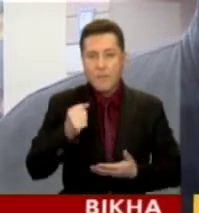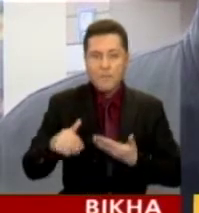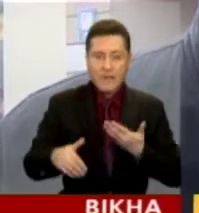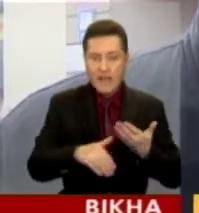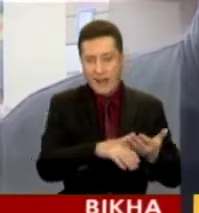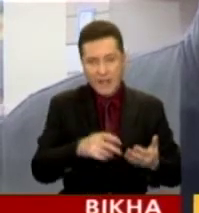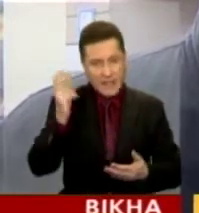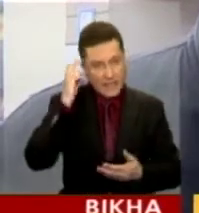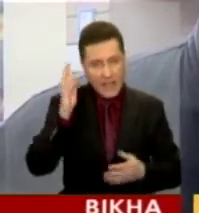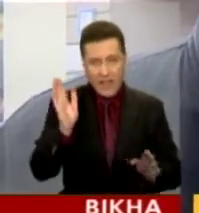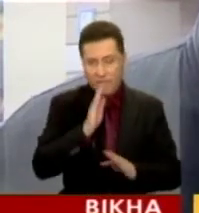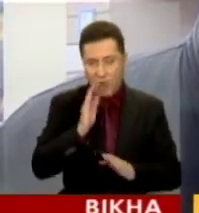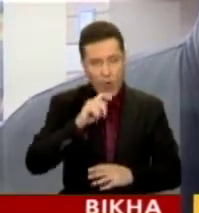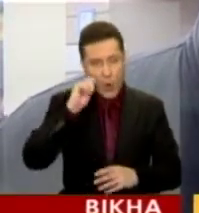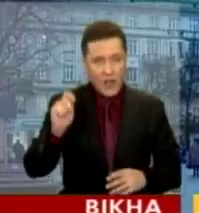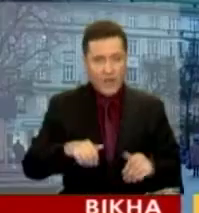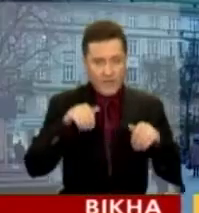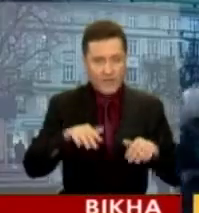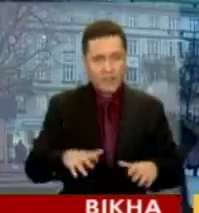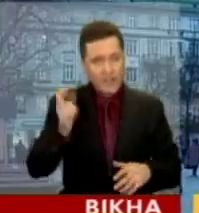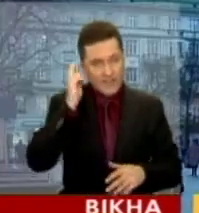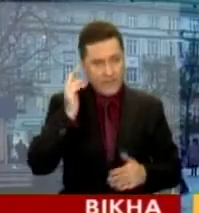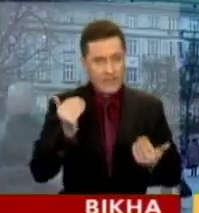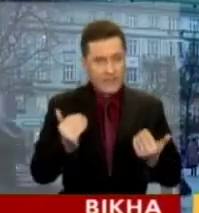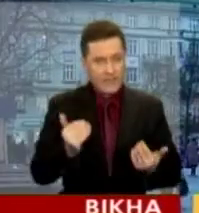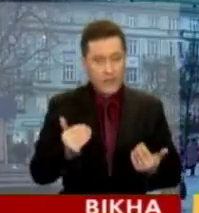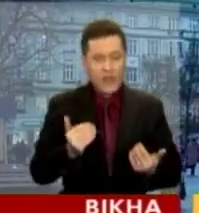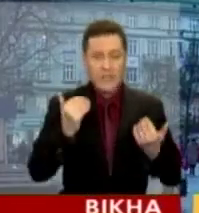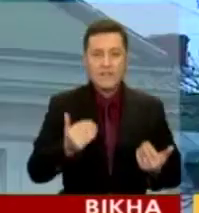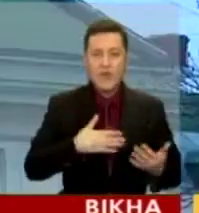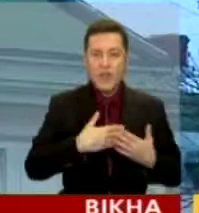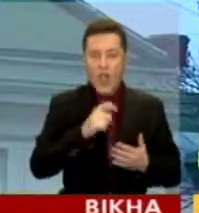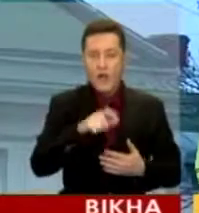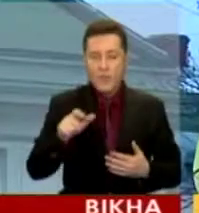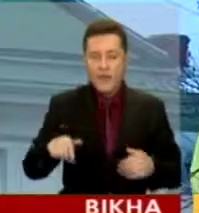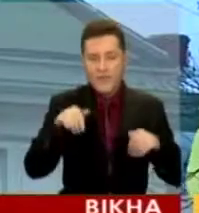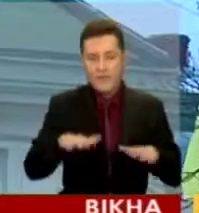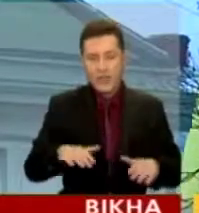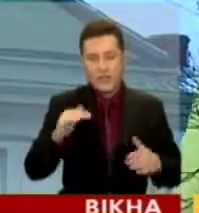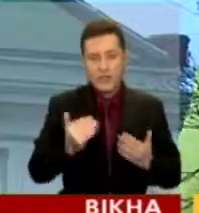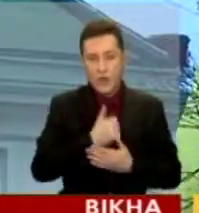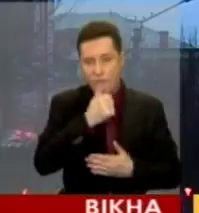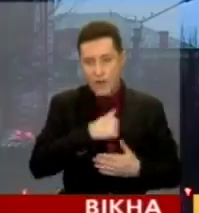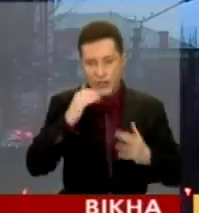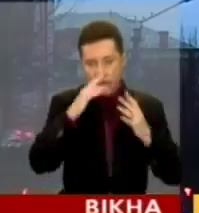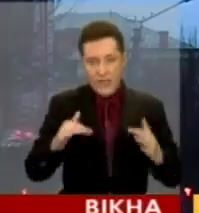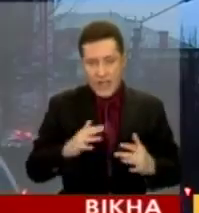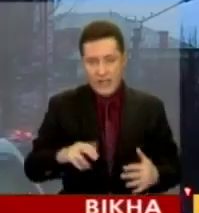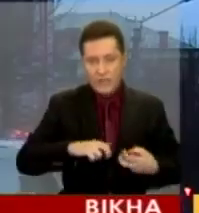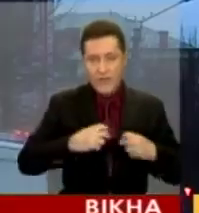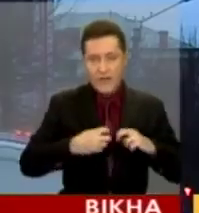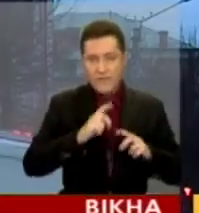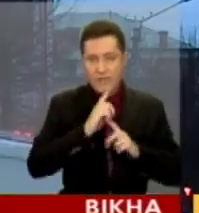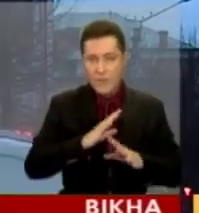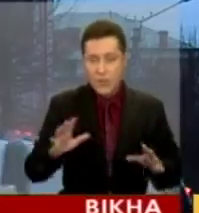доля України вирішується саме в Києві сьогодні. І сьогодні громада міста вирішила, новорічної ялинки в Івано-Франківську не буде на